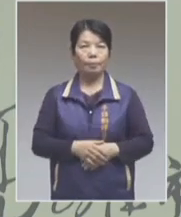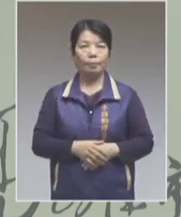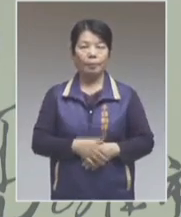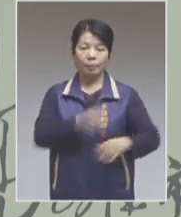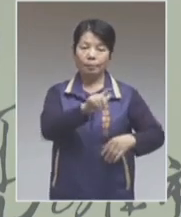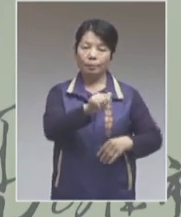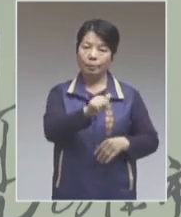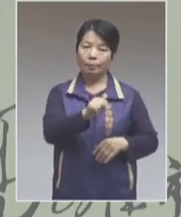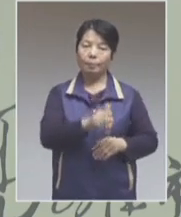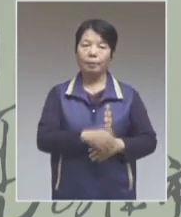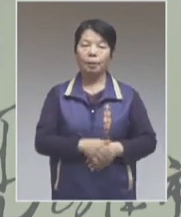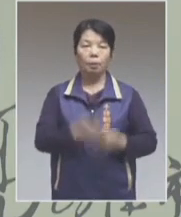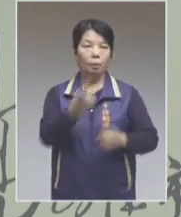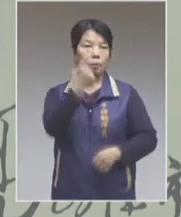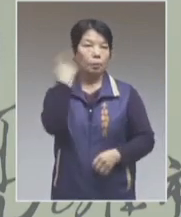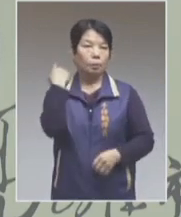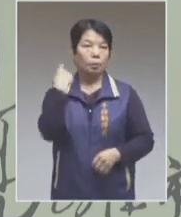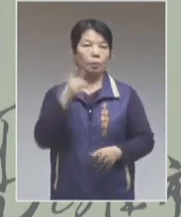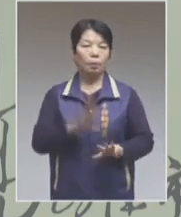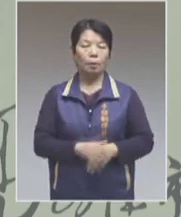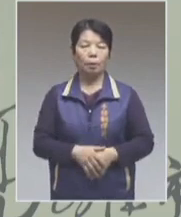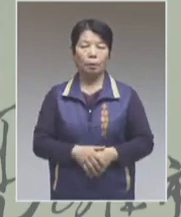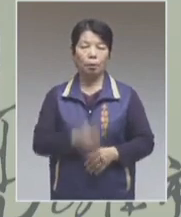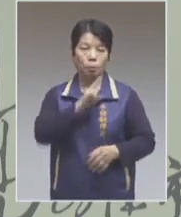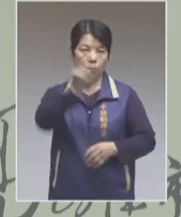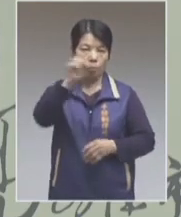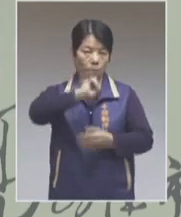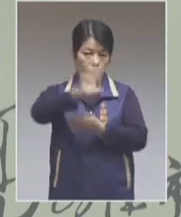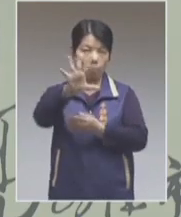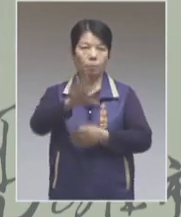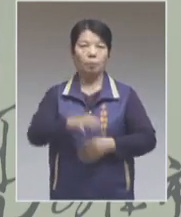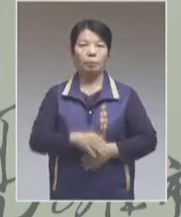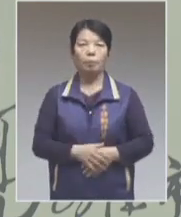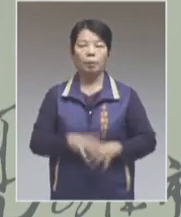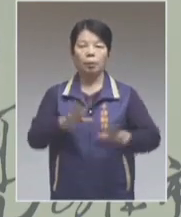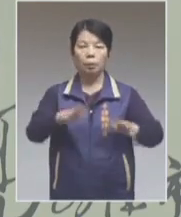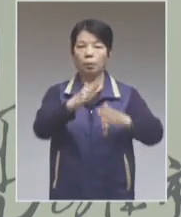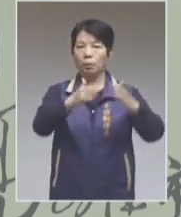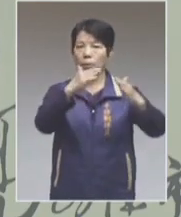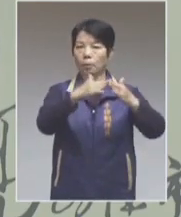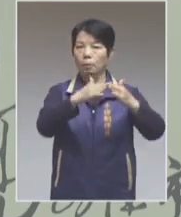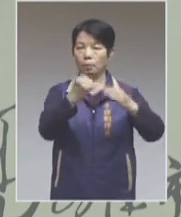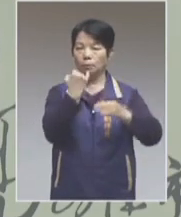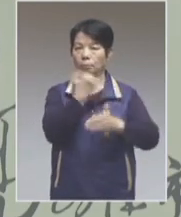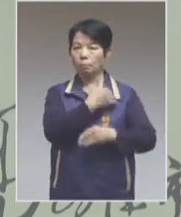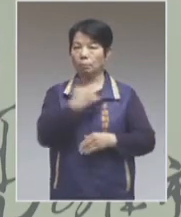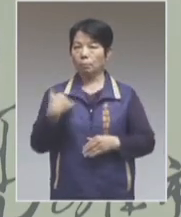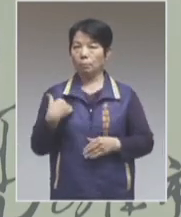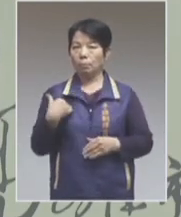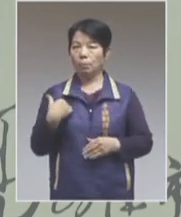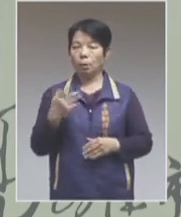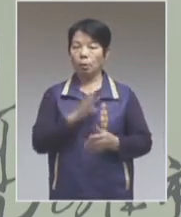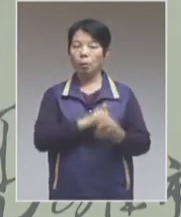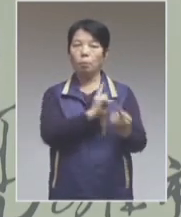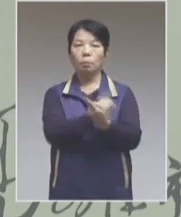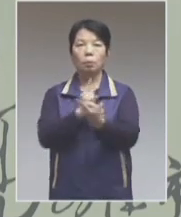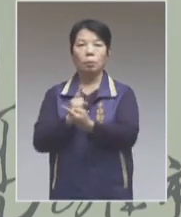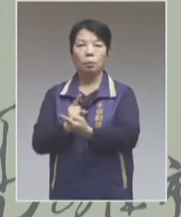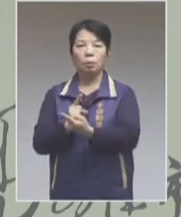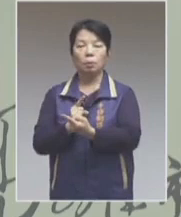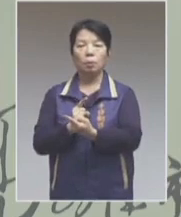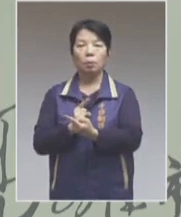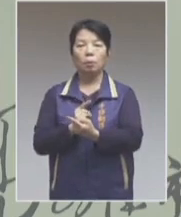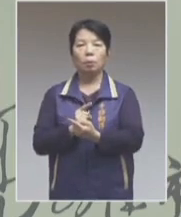这个老师，好，因为昨天一通报这个学校可能 啊，因为接触我们就已经通报学